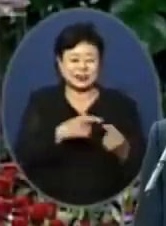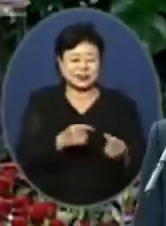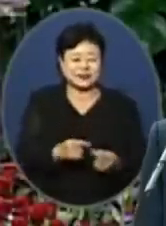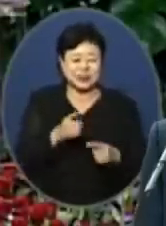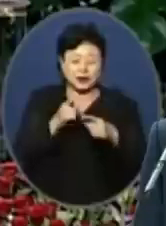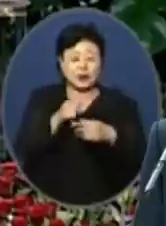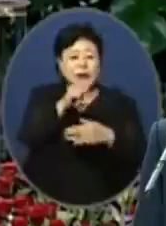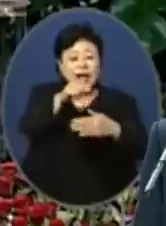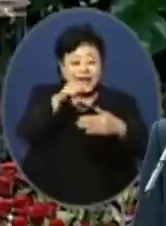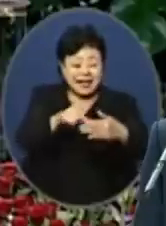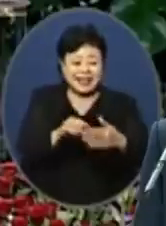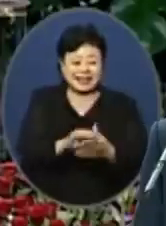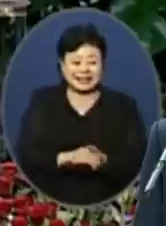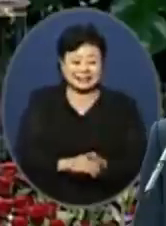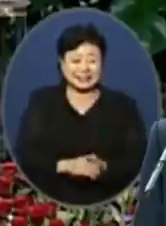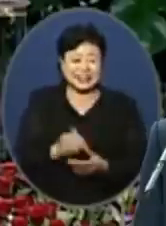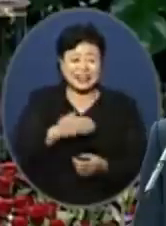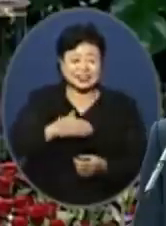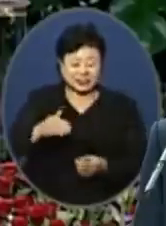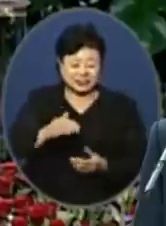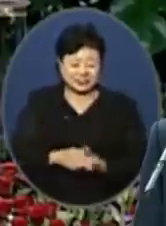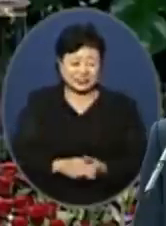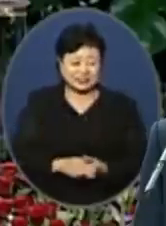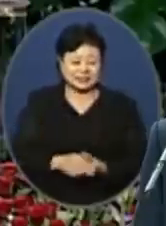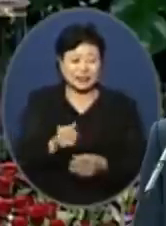교회 안에 정의는